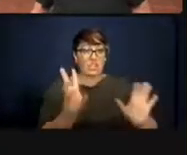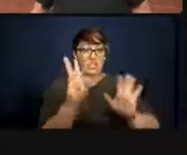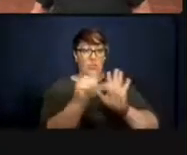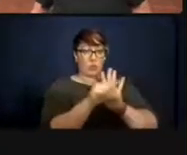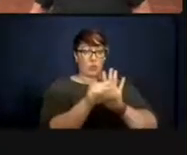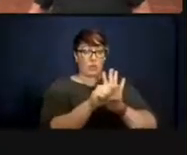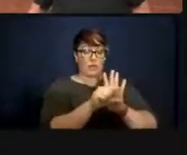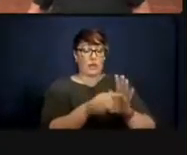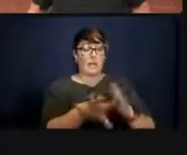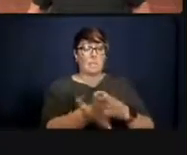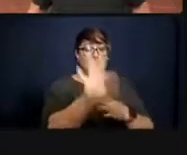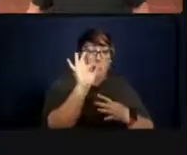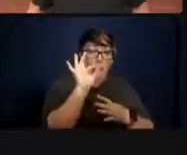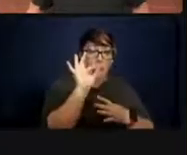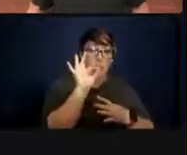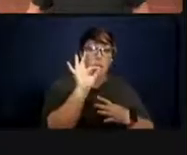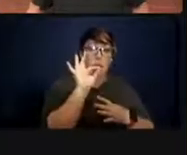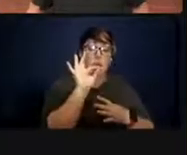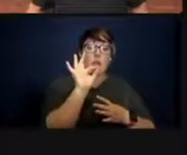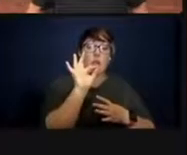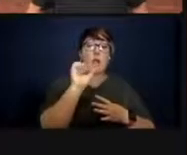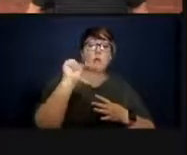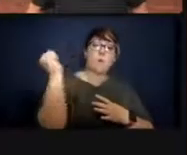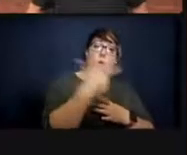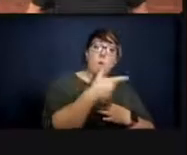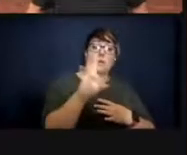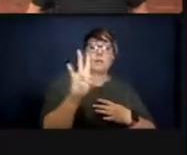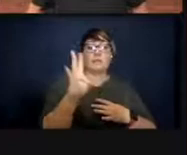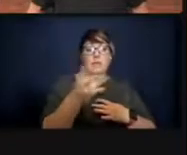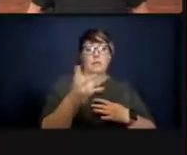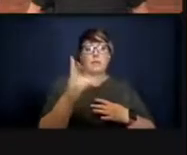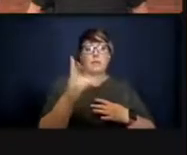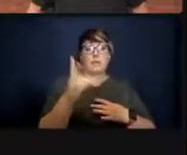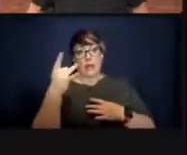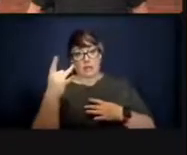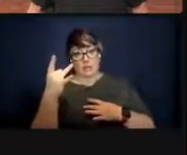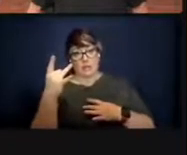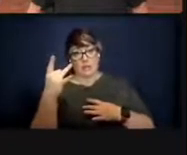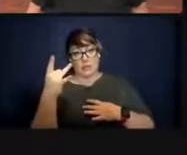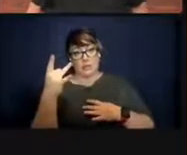anazunguka zile shule tatu.